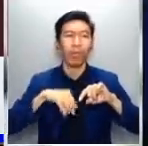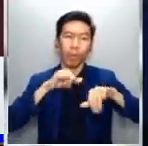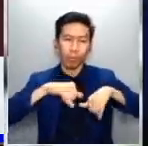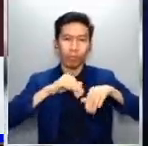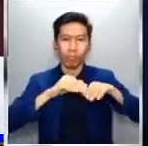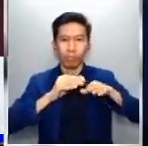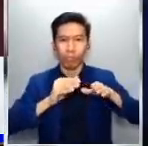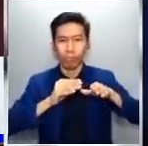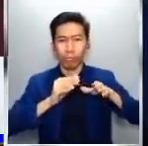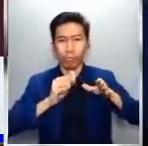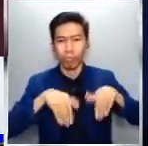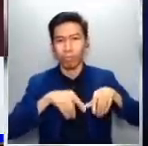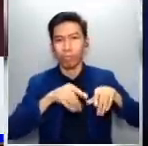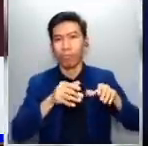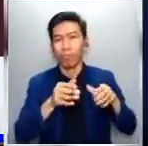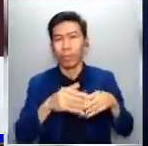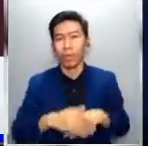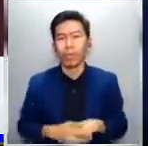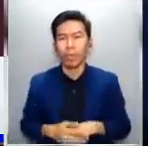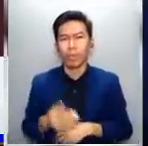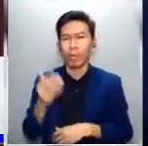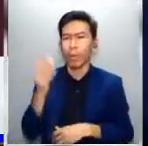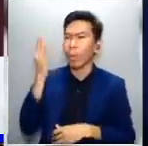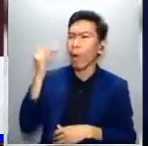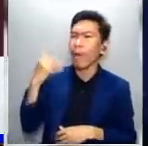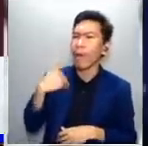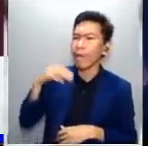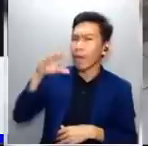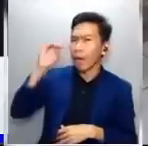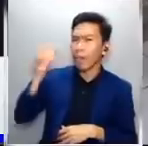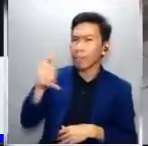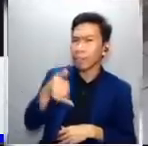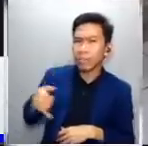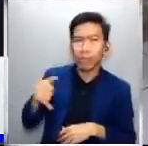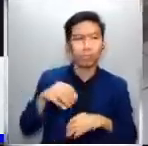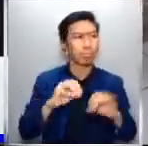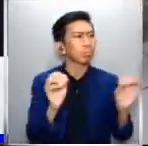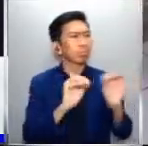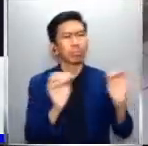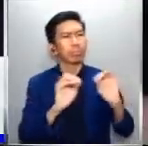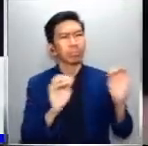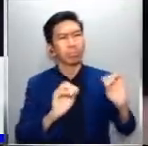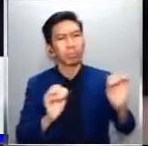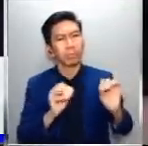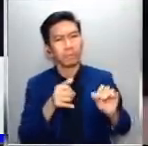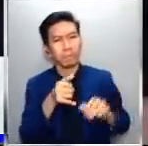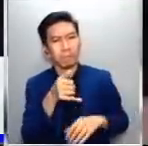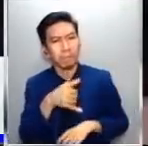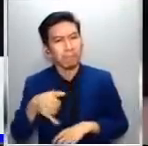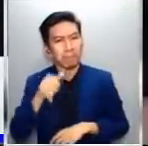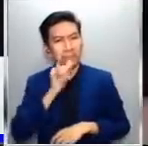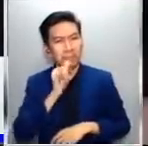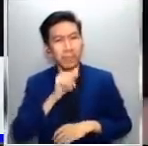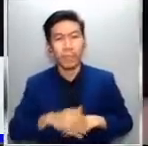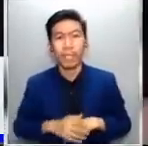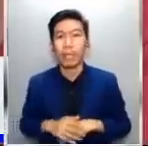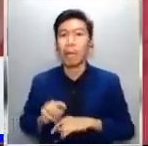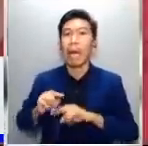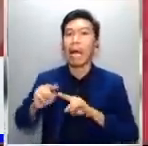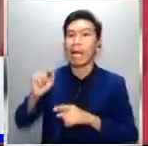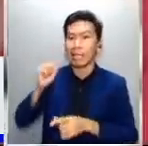nag-iinuman ng mga lalaki doon? Wala, walang nag-iinuman, ma'am. Pero ang Mrs. and si Violeta Lu, iba ang